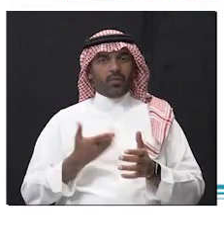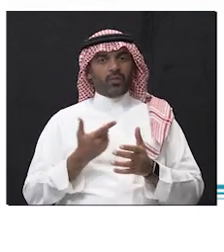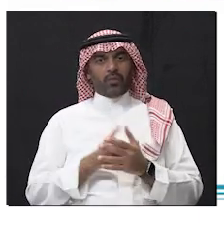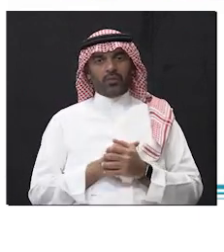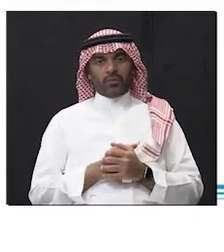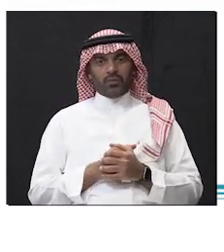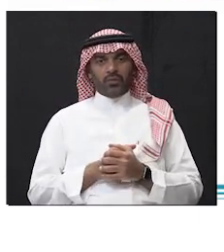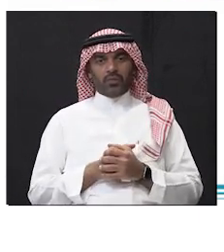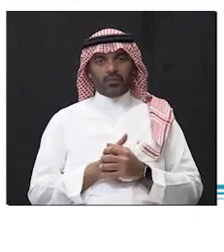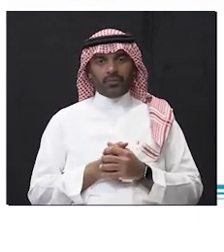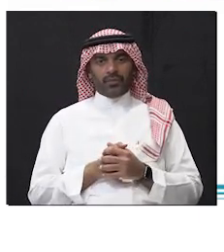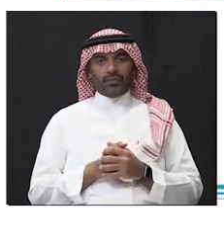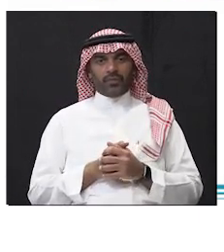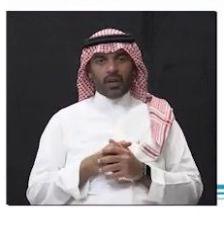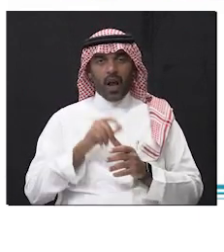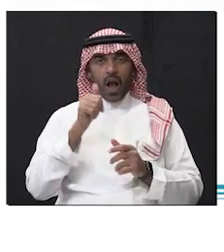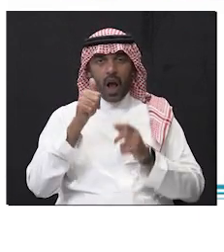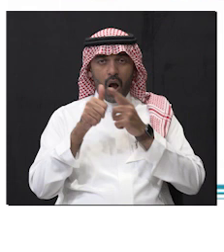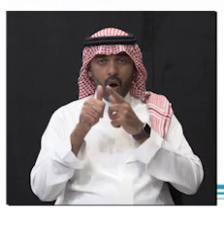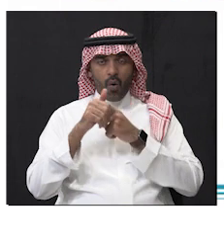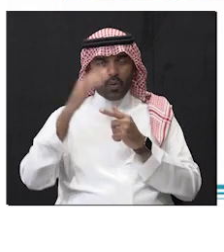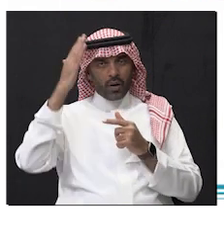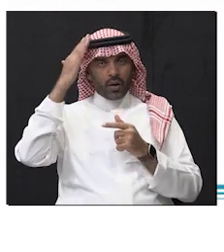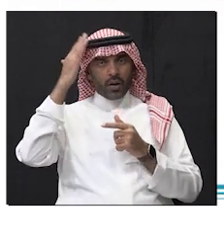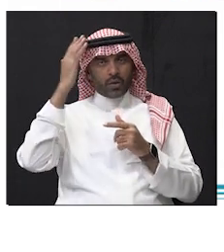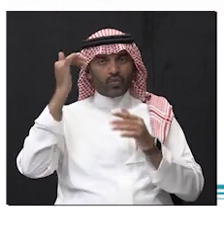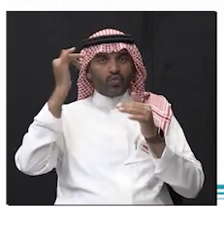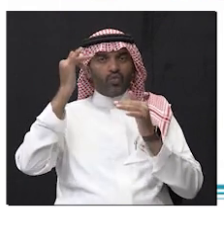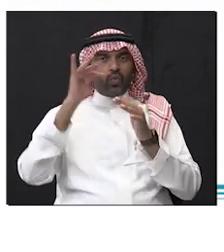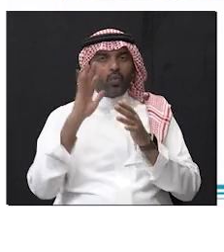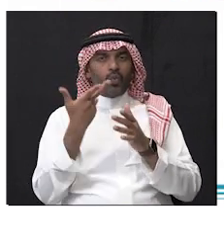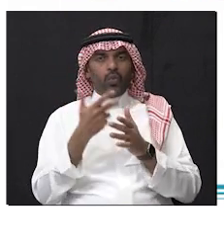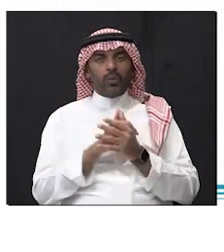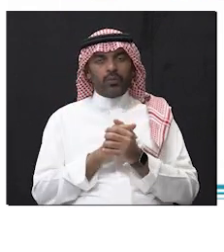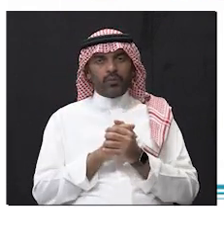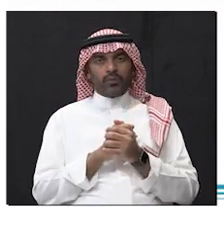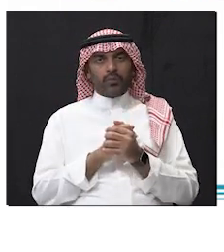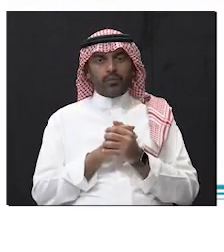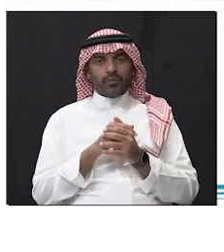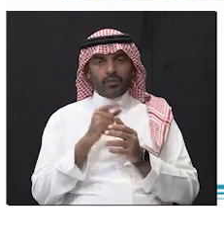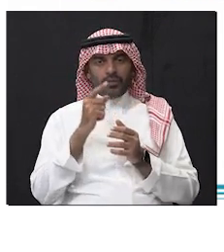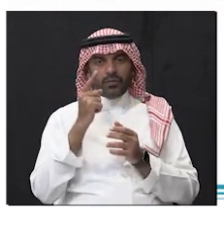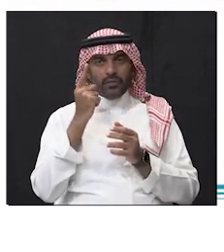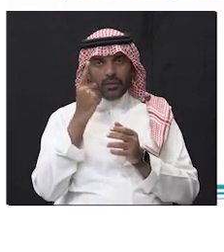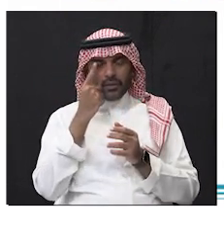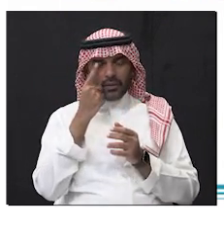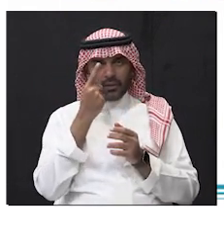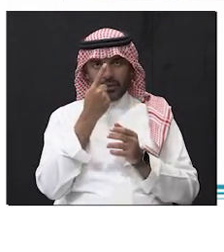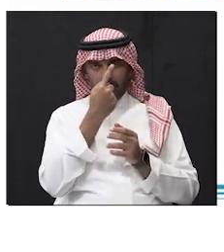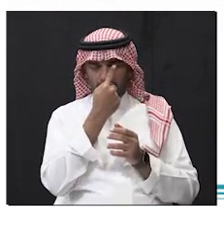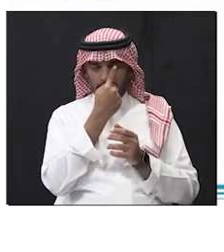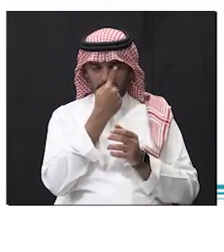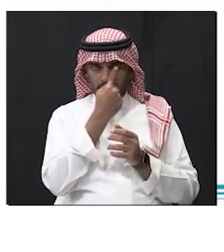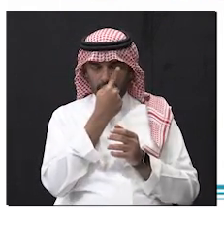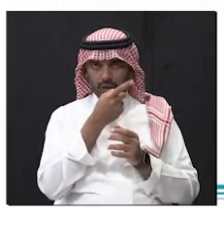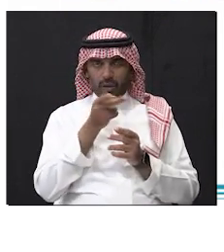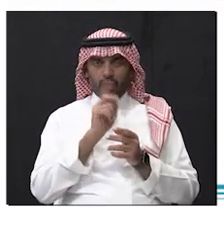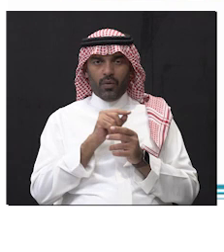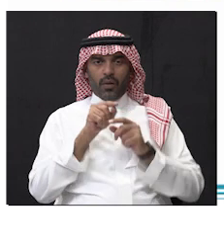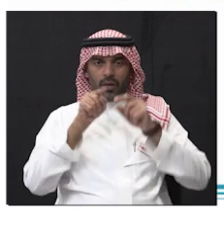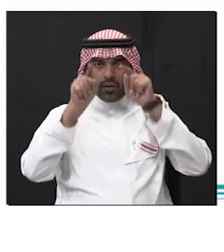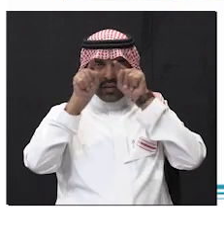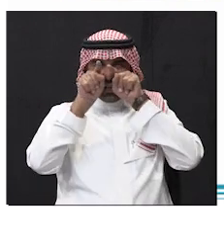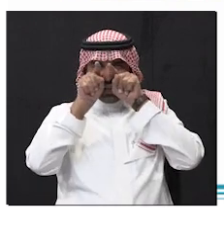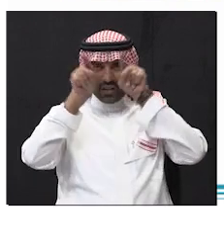مما تتكون كل جزء؟ أولا الرأس، ماذا يوجد فيها؟ أحسنتم، يوجد فيها أعضاء الحس منها اللي